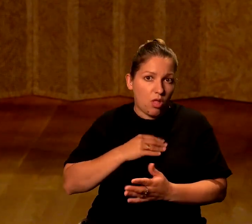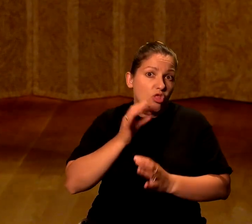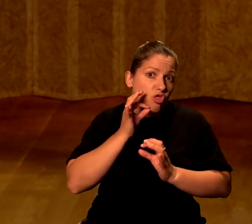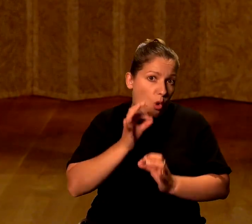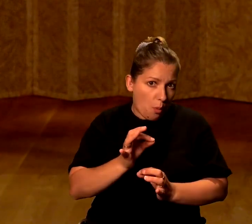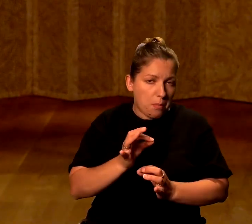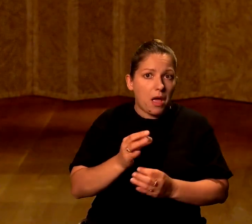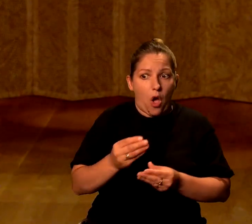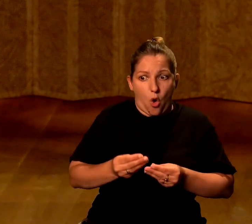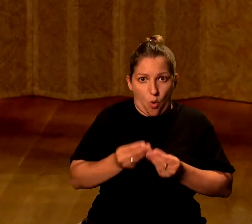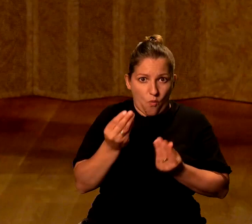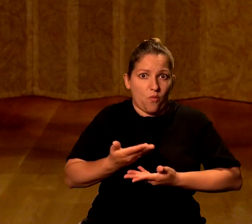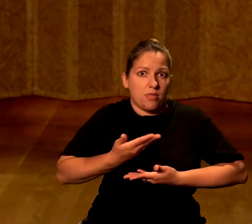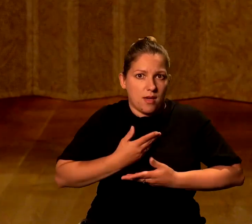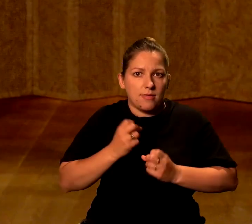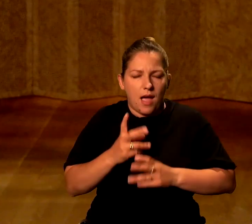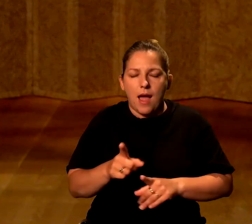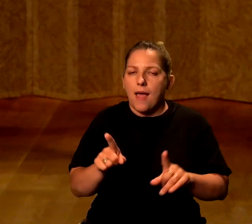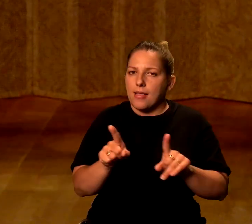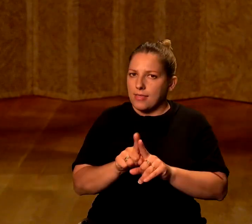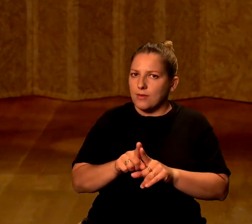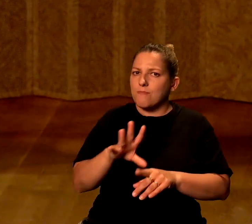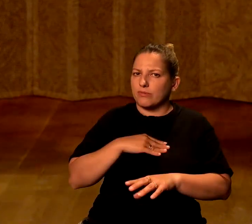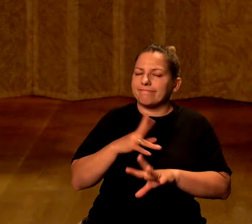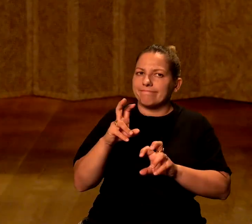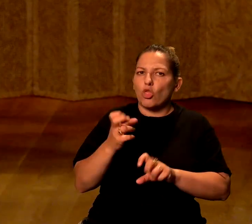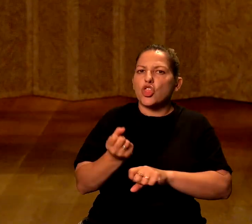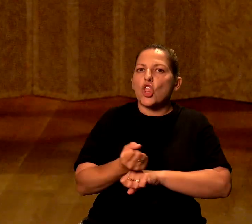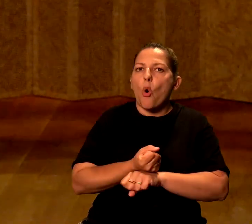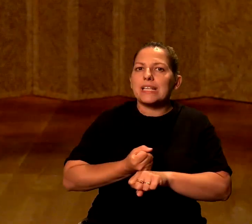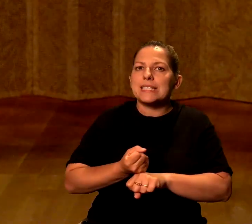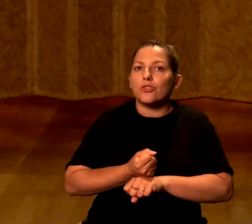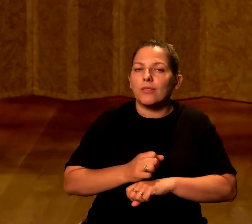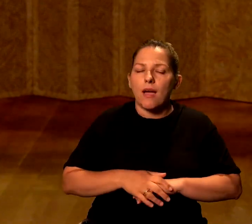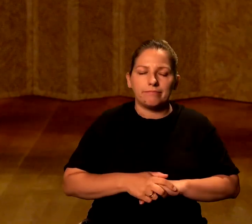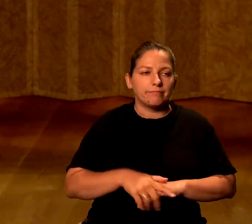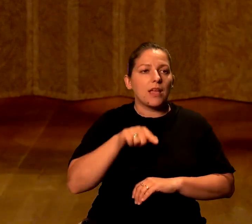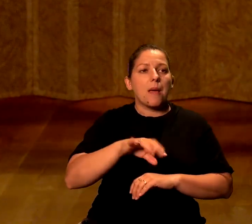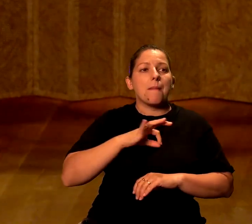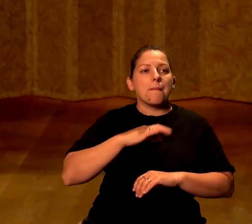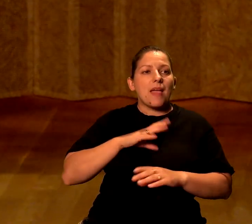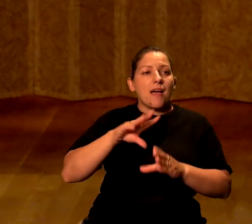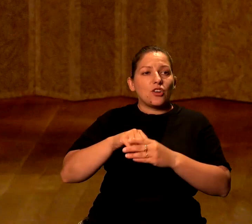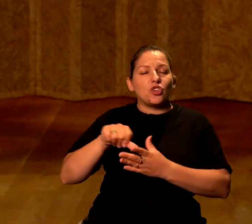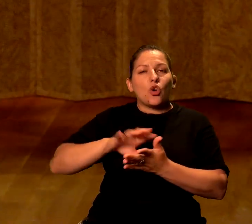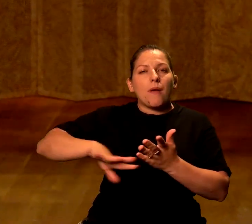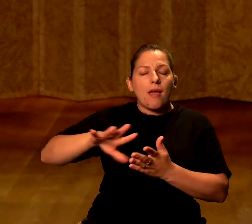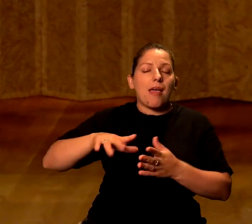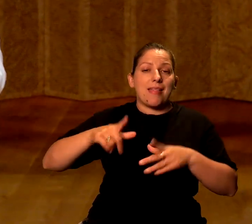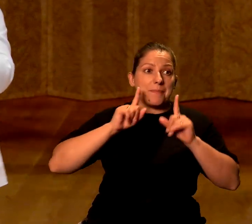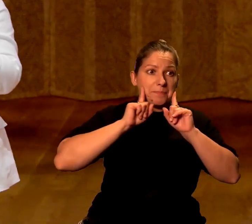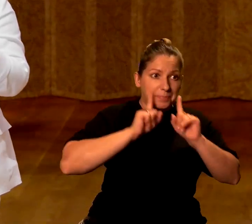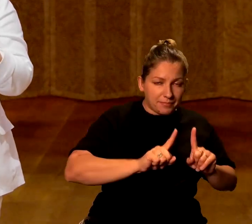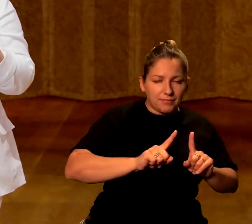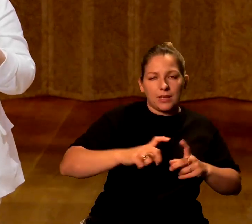i rozwojowa, ale może być też toksyczna. Ja i moje bezpieczeństwo w środowisku offline i